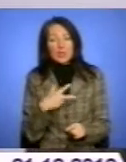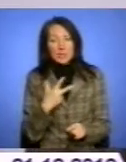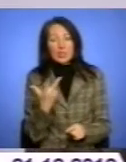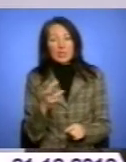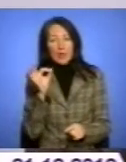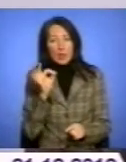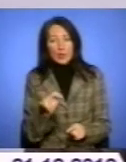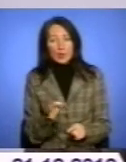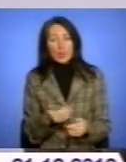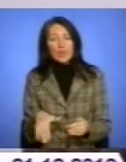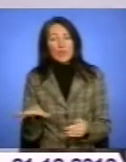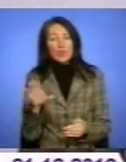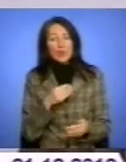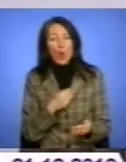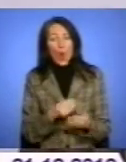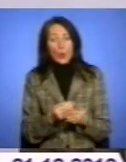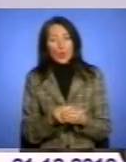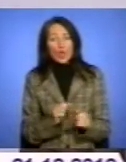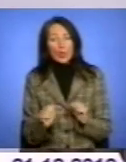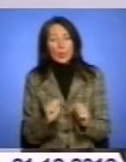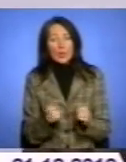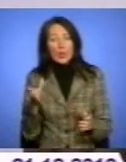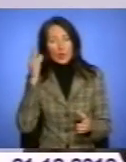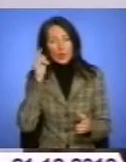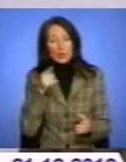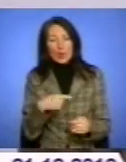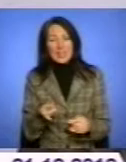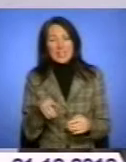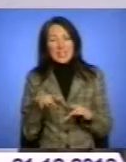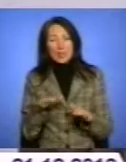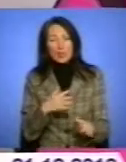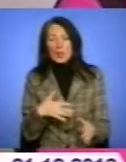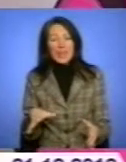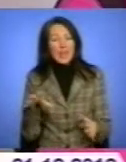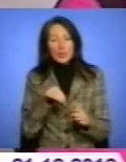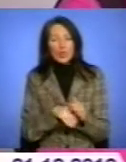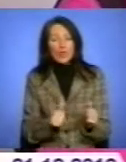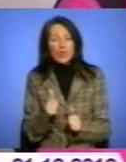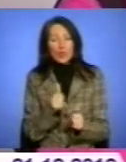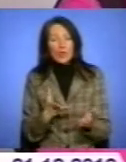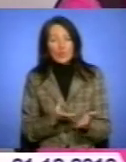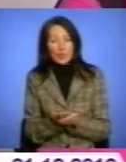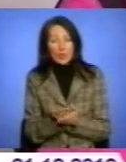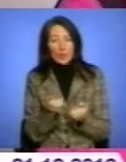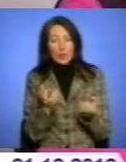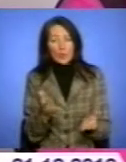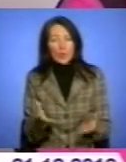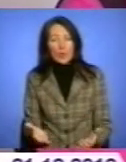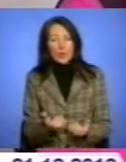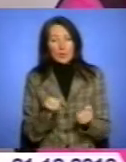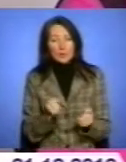усього бюджету управління. Враховуючи, що інші багато заходів ми не включали в конкурс, а фінансували просто за підтримки управління, або управління